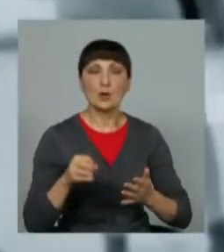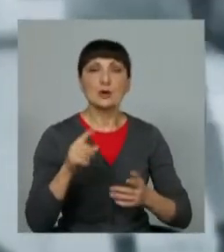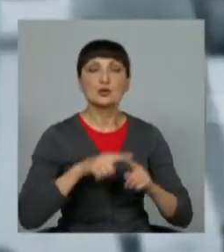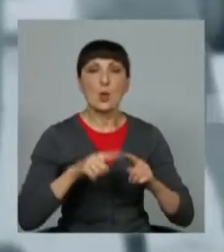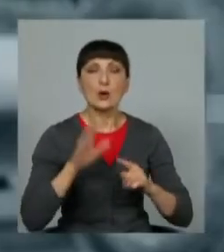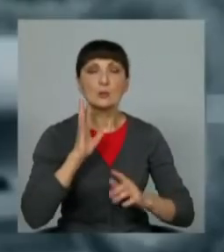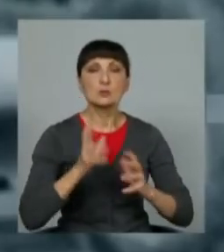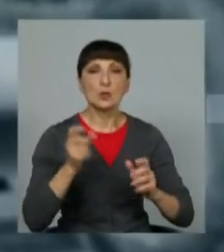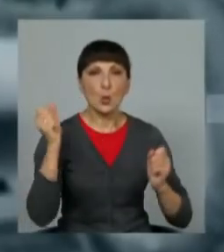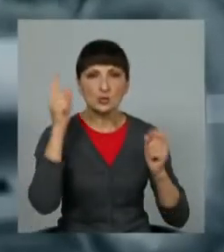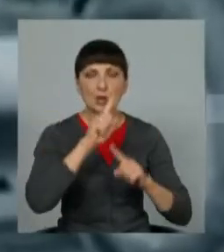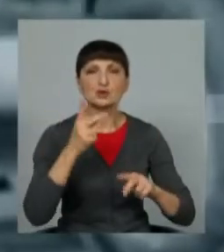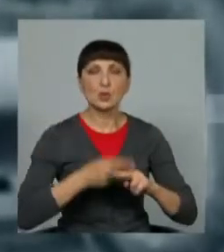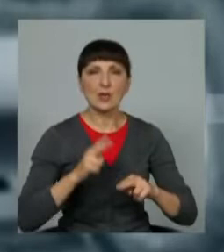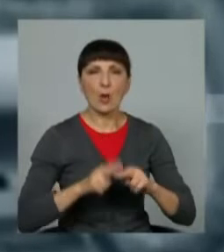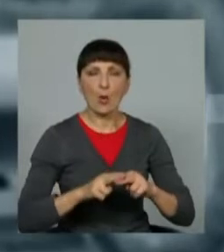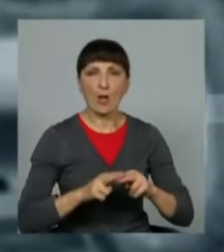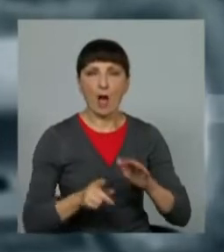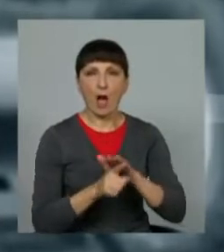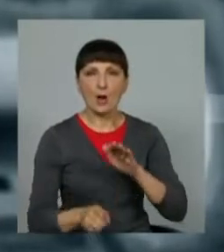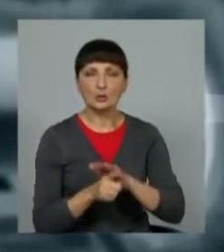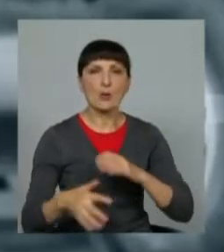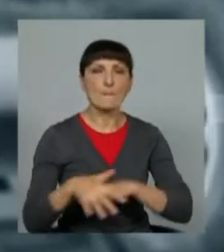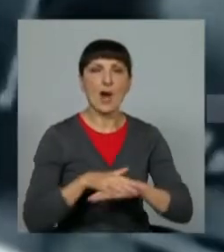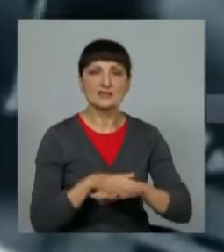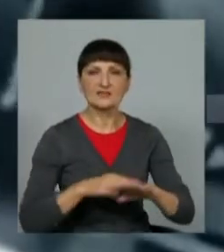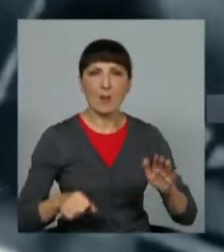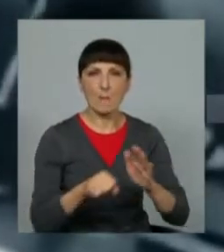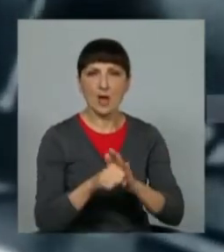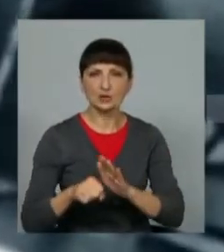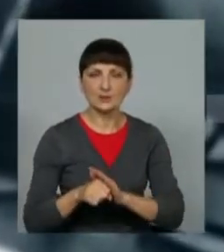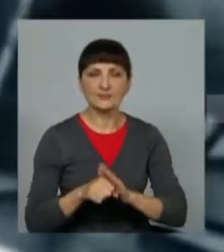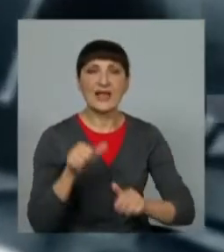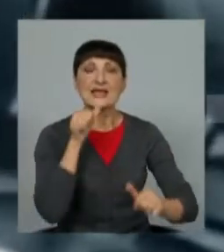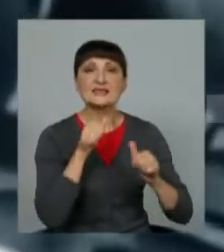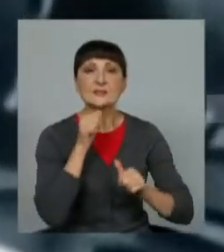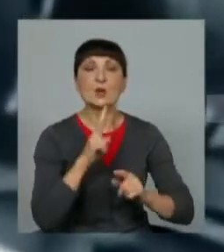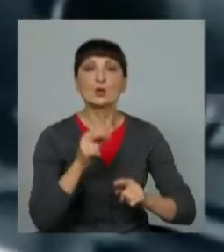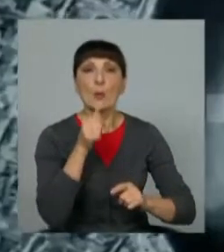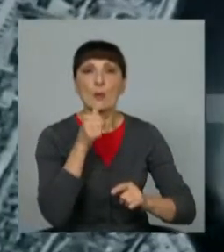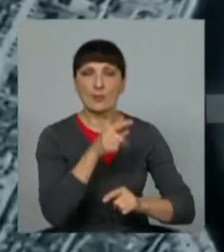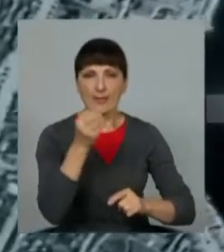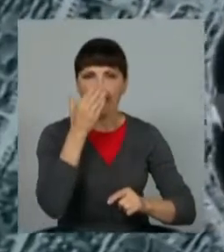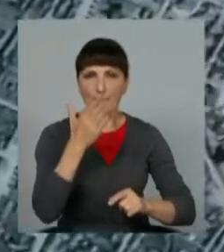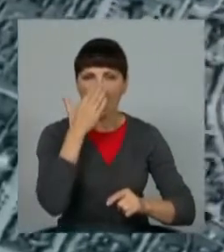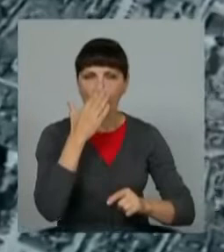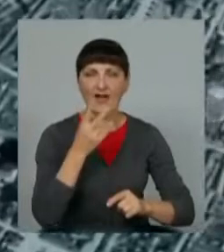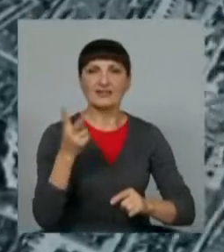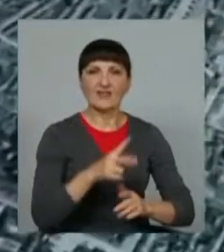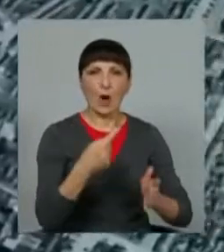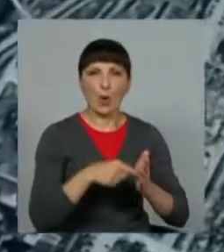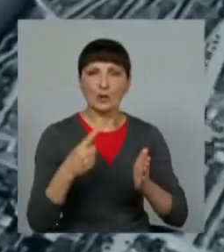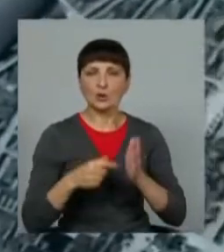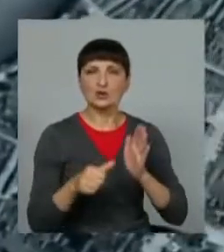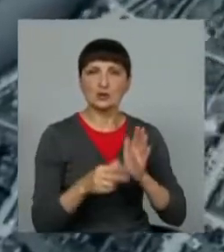скоро мир узнает, что такое оружие массового уничтожения. Испытательным полигоном стала Япония. На два ее города 6